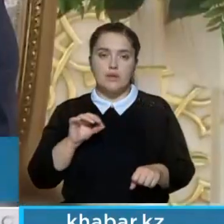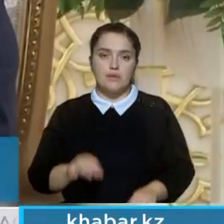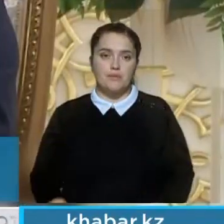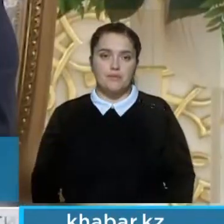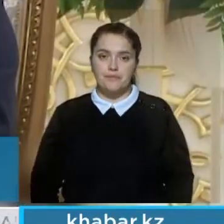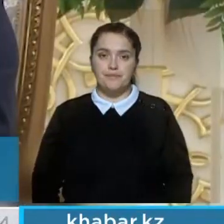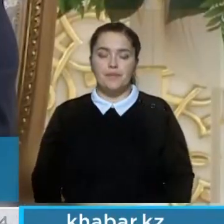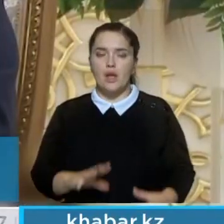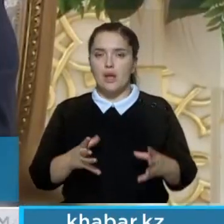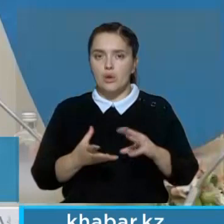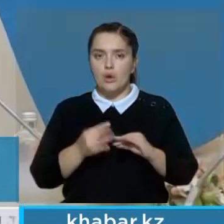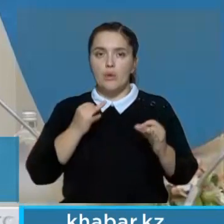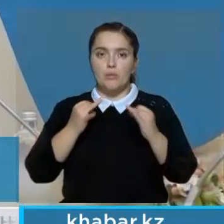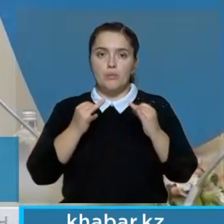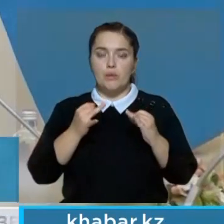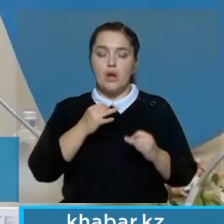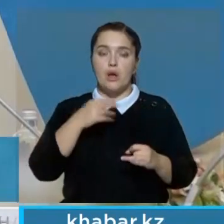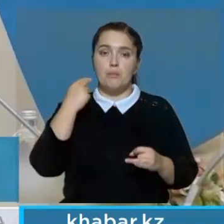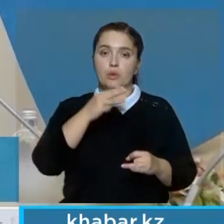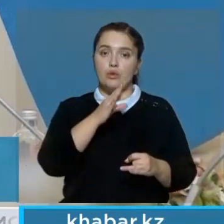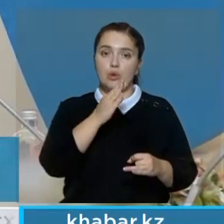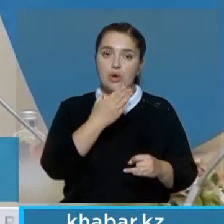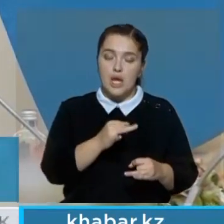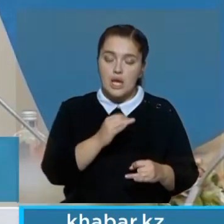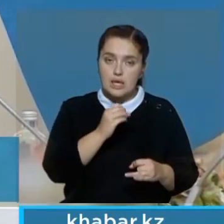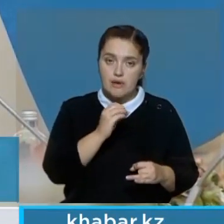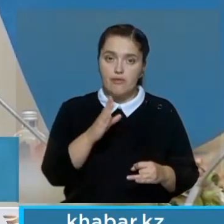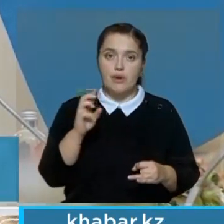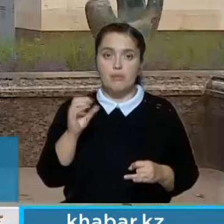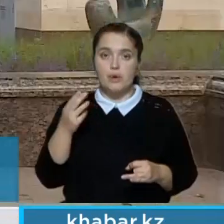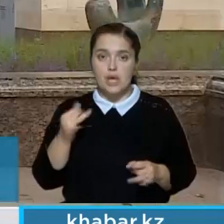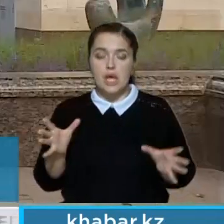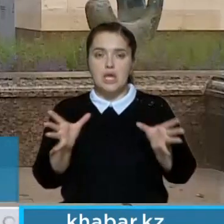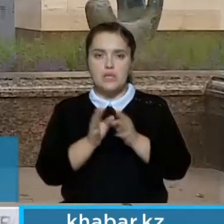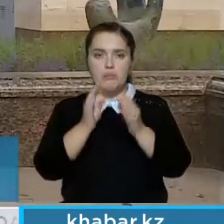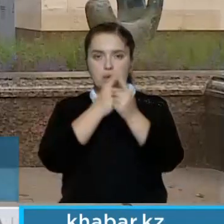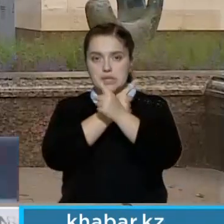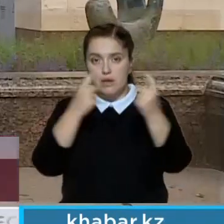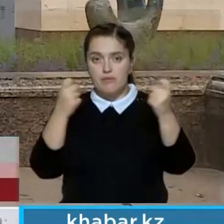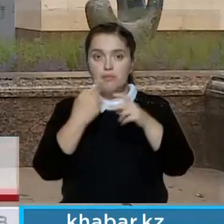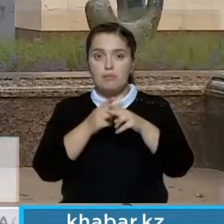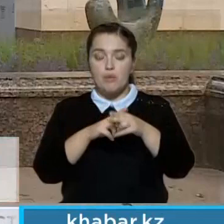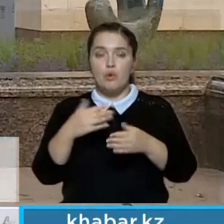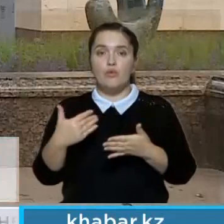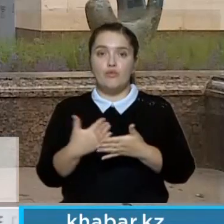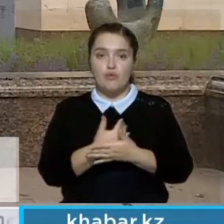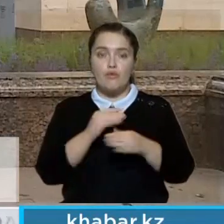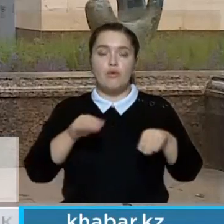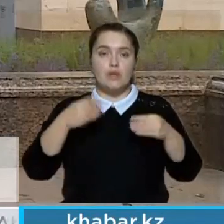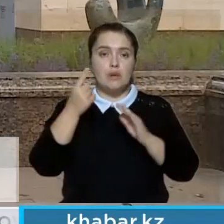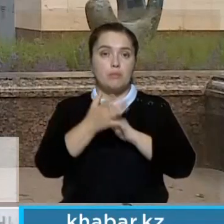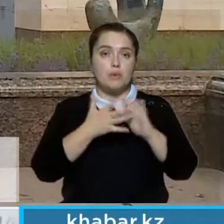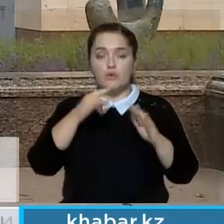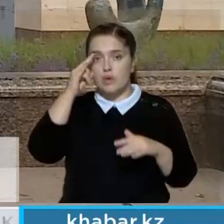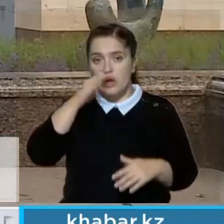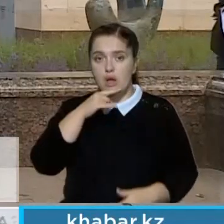итогам переговоров Касым-Жомарт Токаев и Байрам Бегай приняли совместное заявление. Заявление лидеры двух стран вновь дали понять, что Казахстан